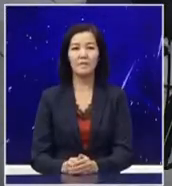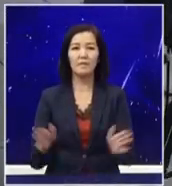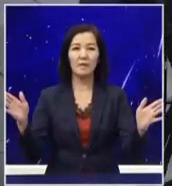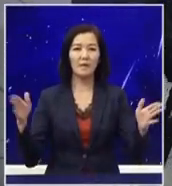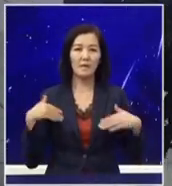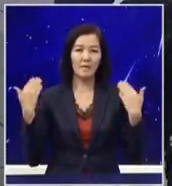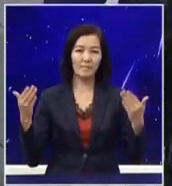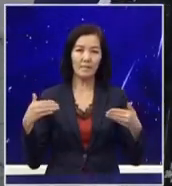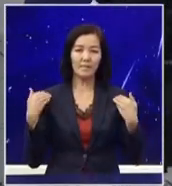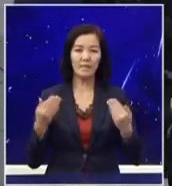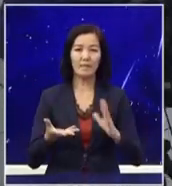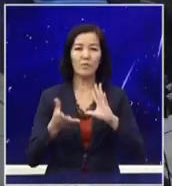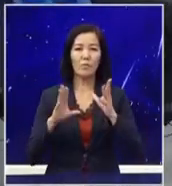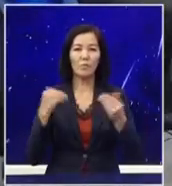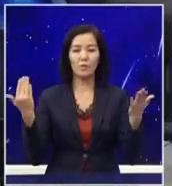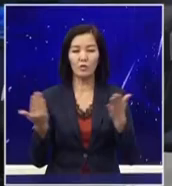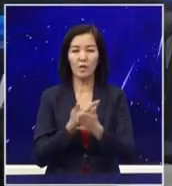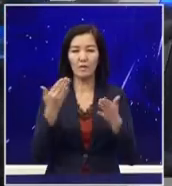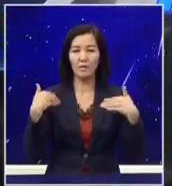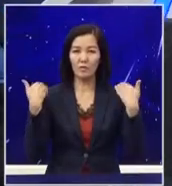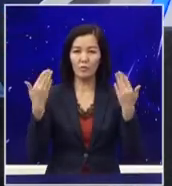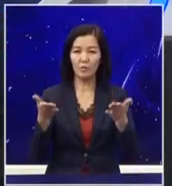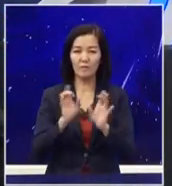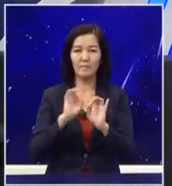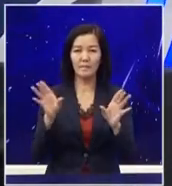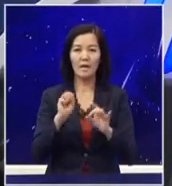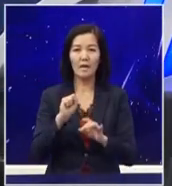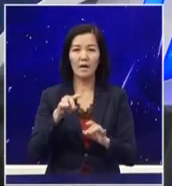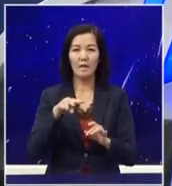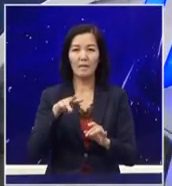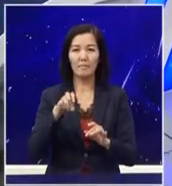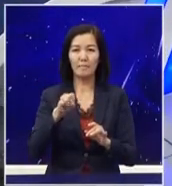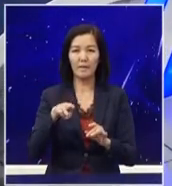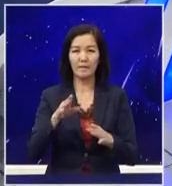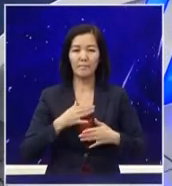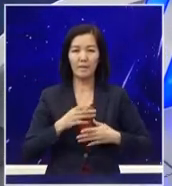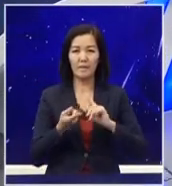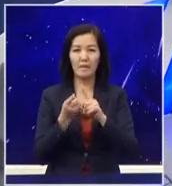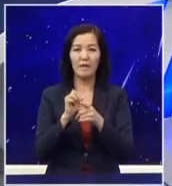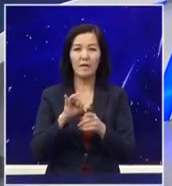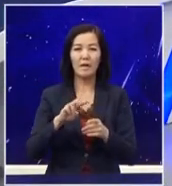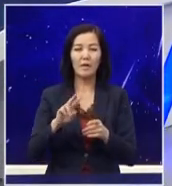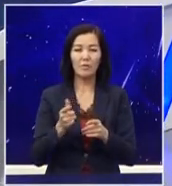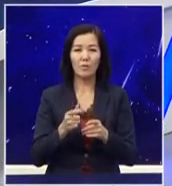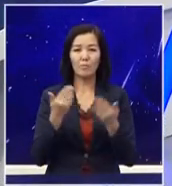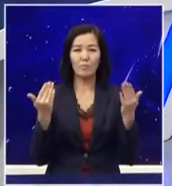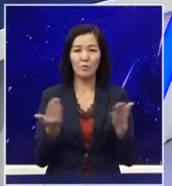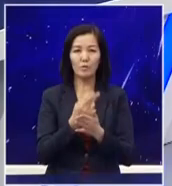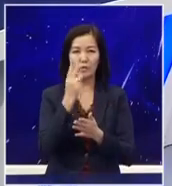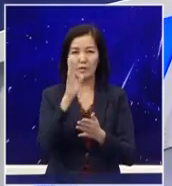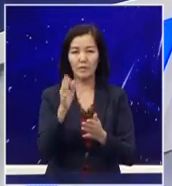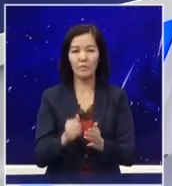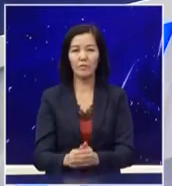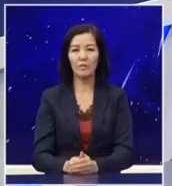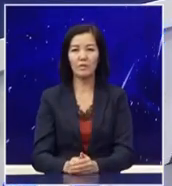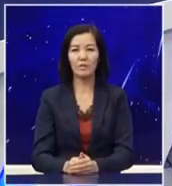Ассаламу алейкум, қадірмен көрермен, тікелей эфирде қорытынды жаңалықтар. Студияда Алмат Хамид, сурдо аудармада Айгүл Жұмашқызы. Бүгін